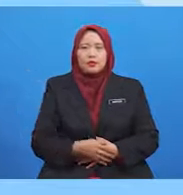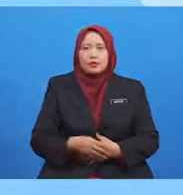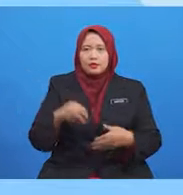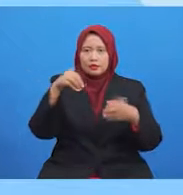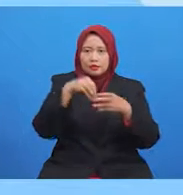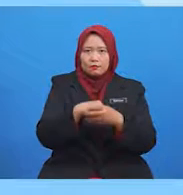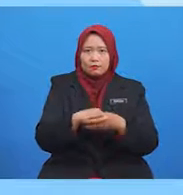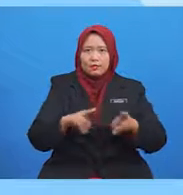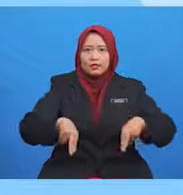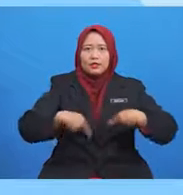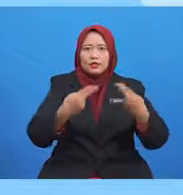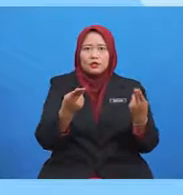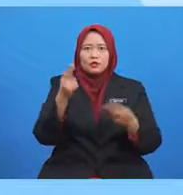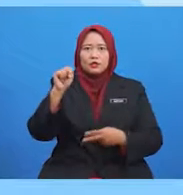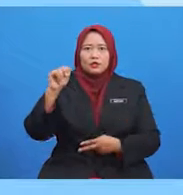pada tahun